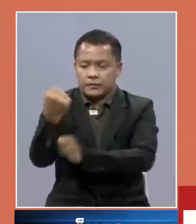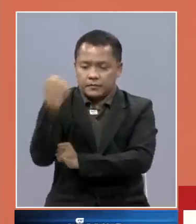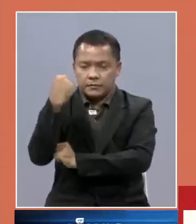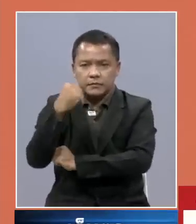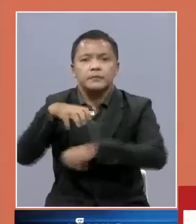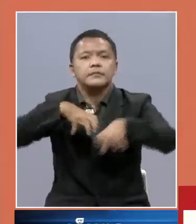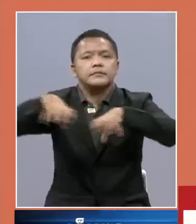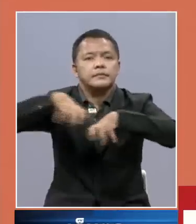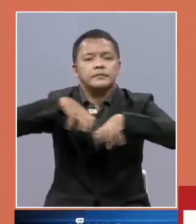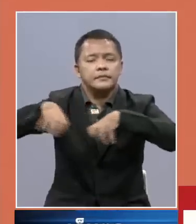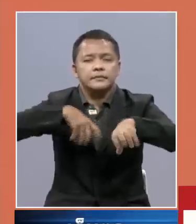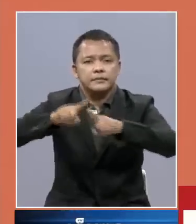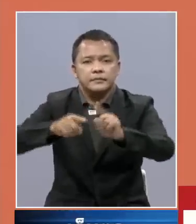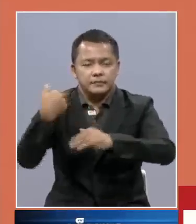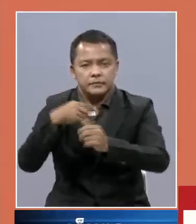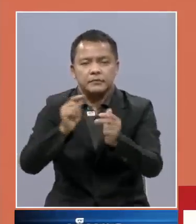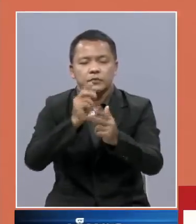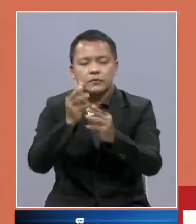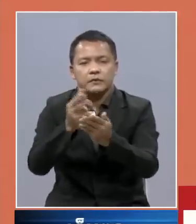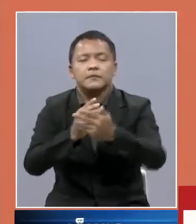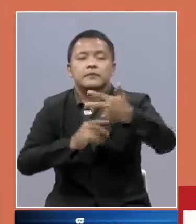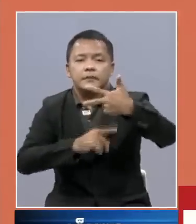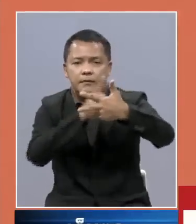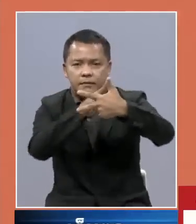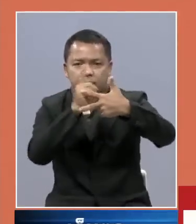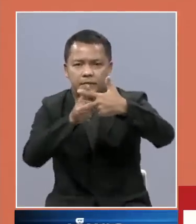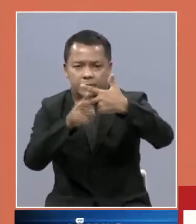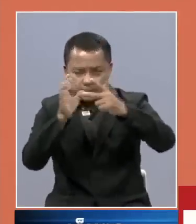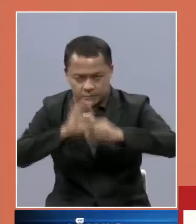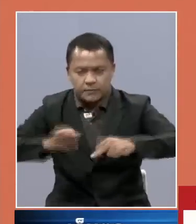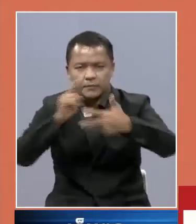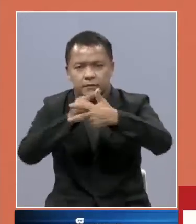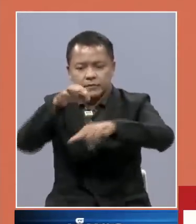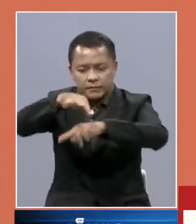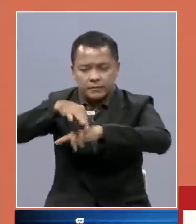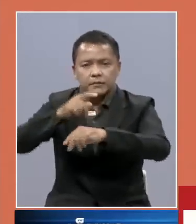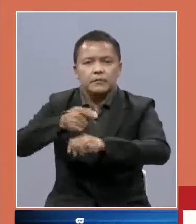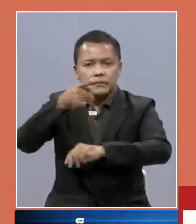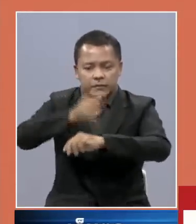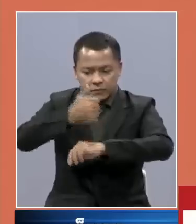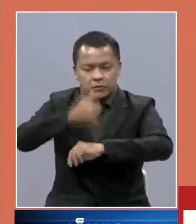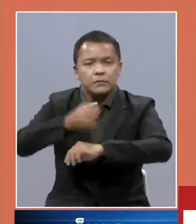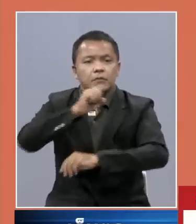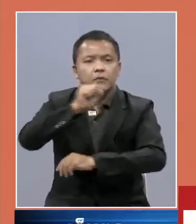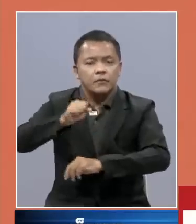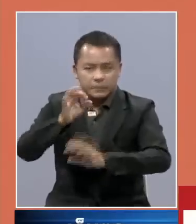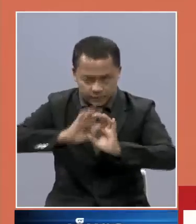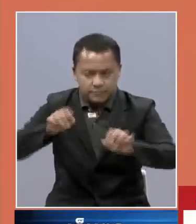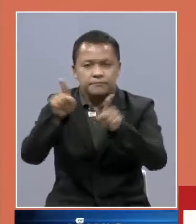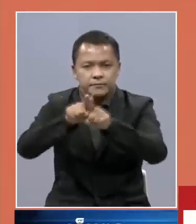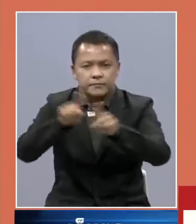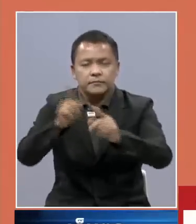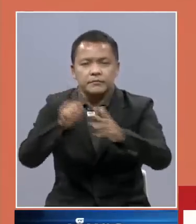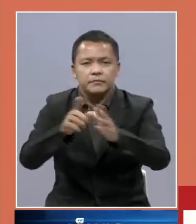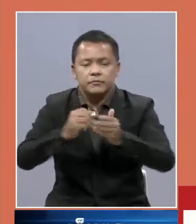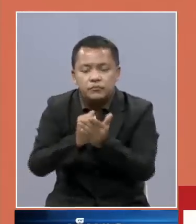ฝ่ายบริหารแล้วเรายังมีอีก3วาระนะคะที่จำเป็นที่จะต้องได้ตำแหน่งที่เป็นประมุขในฝ่ายนิติบัญญัติเช่นเดียวกันไม่ว่าจะ